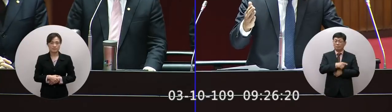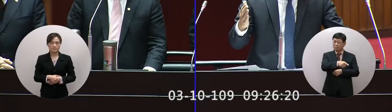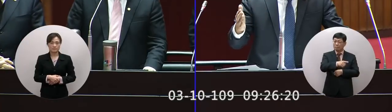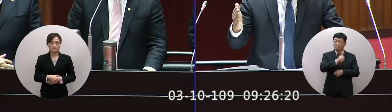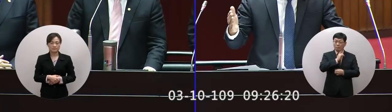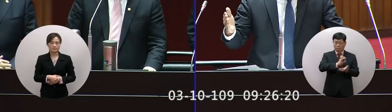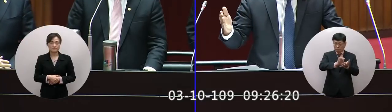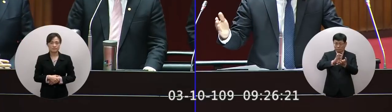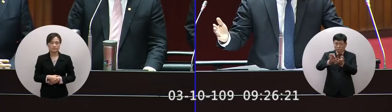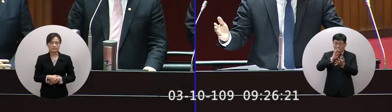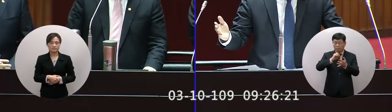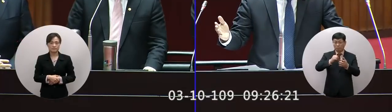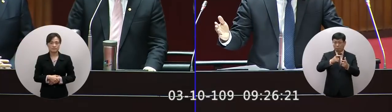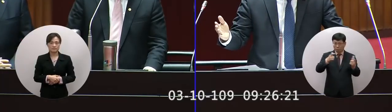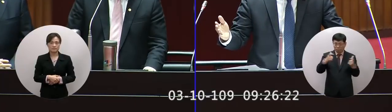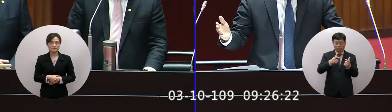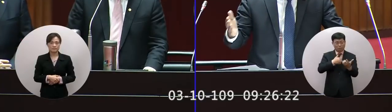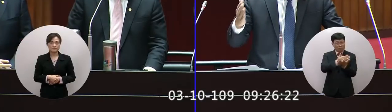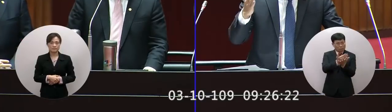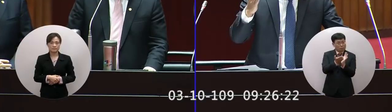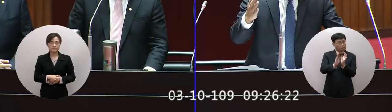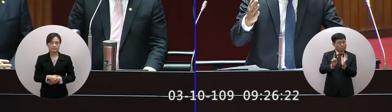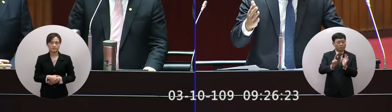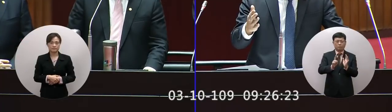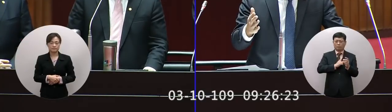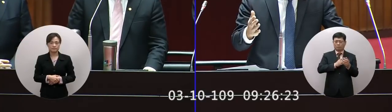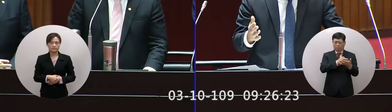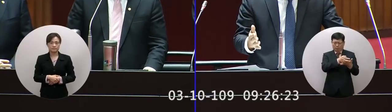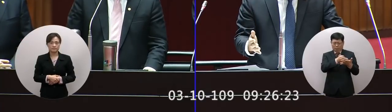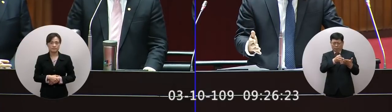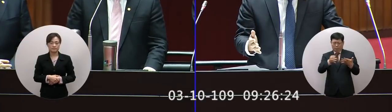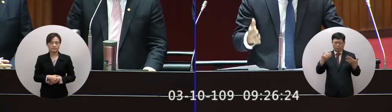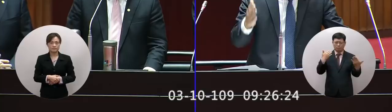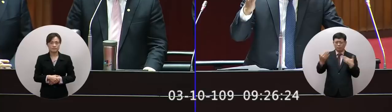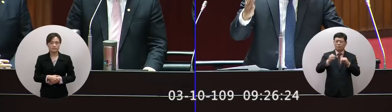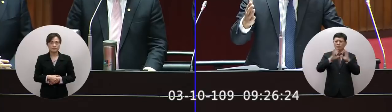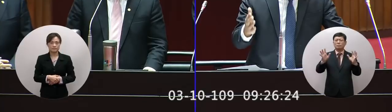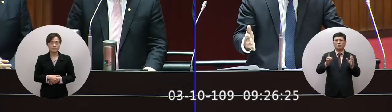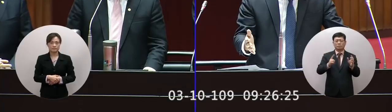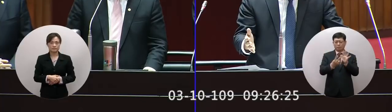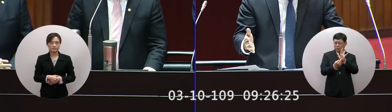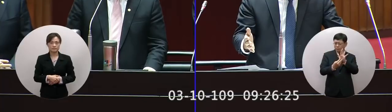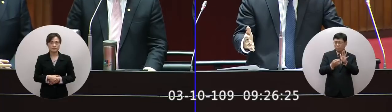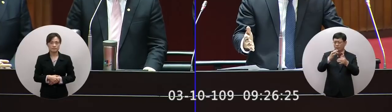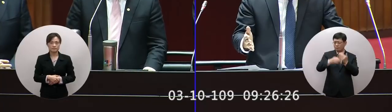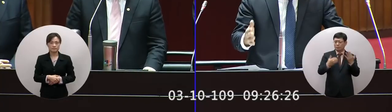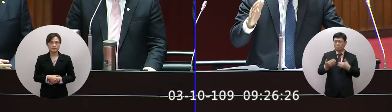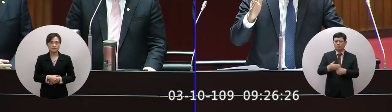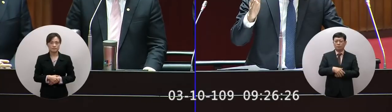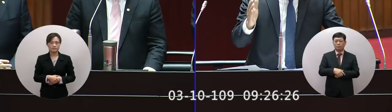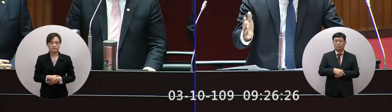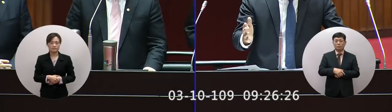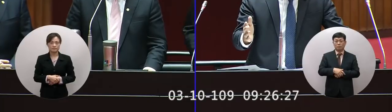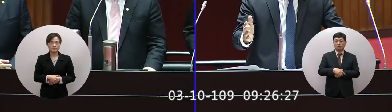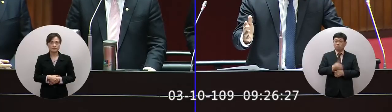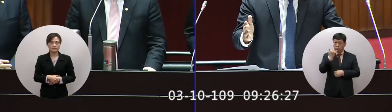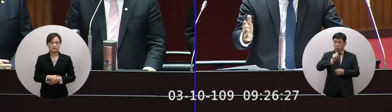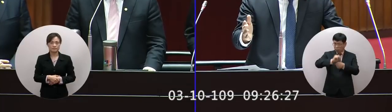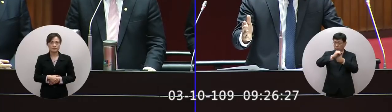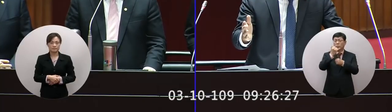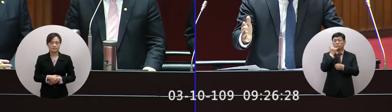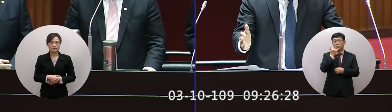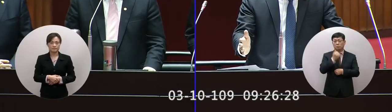那些使用范围跟项目，请你明确的说清楚，明确的规范。你不是不能增